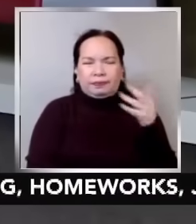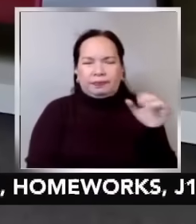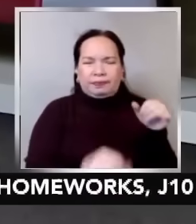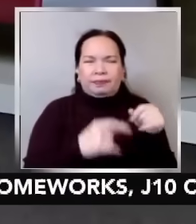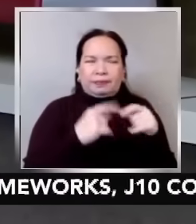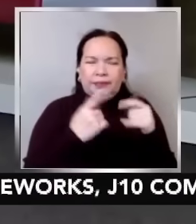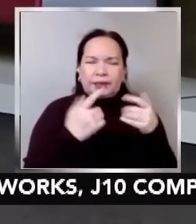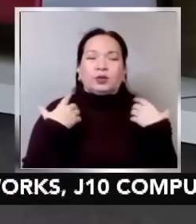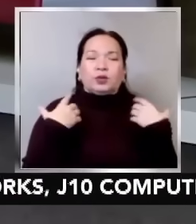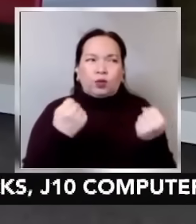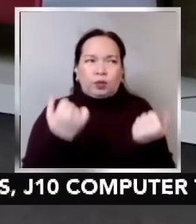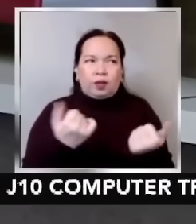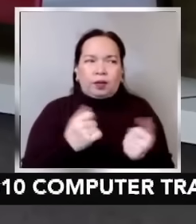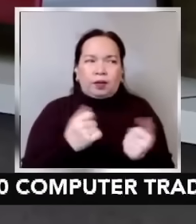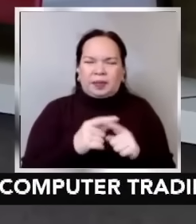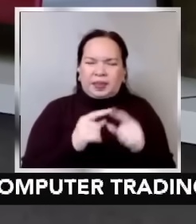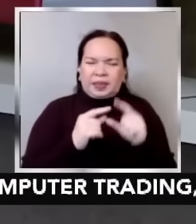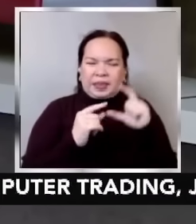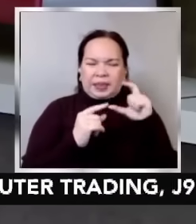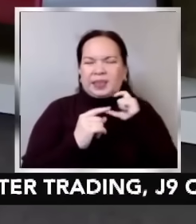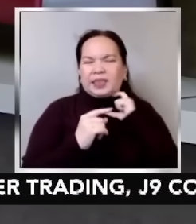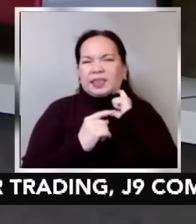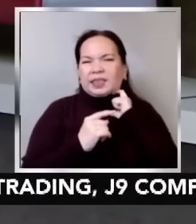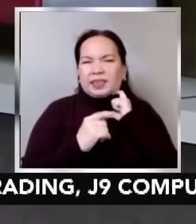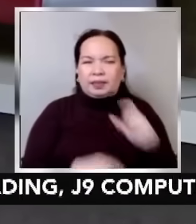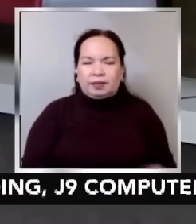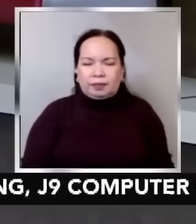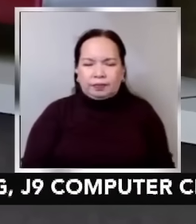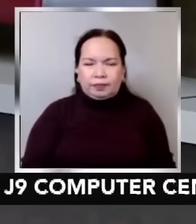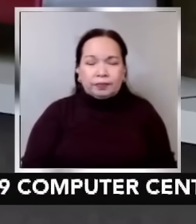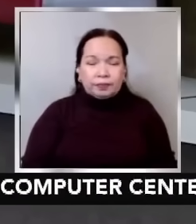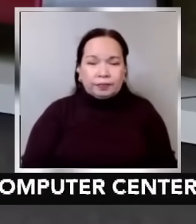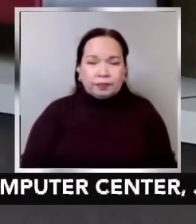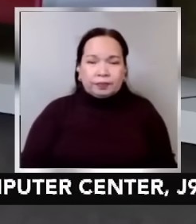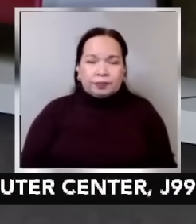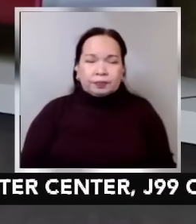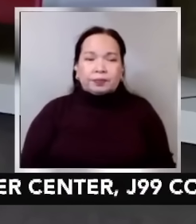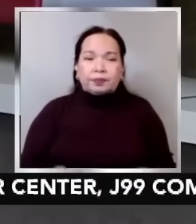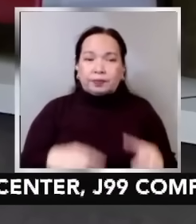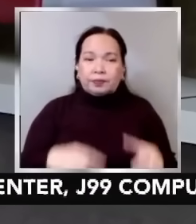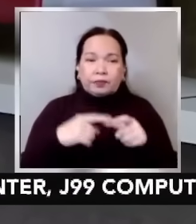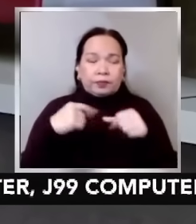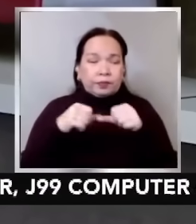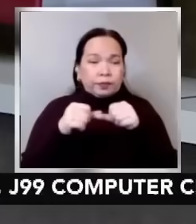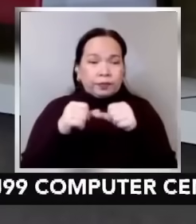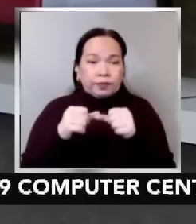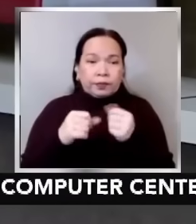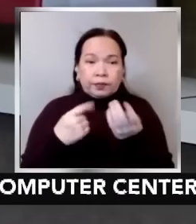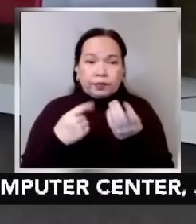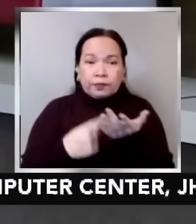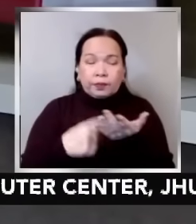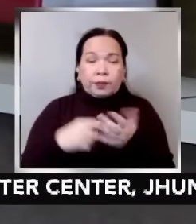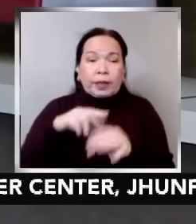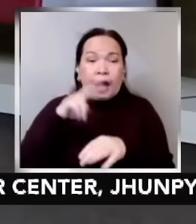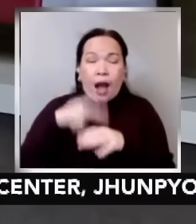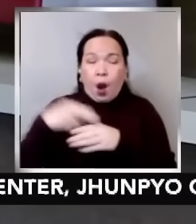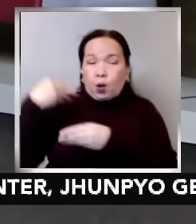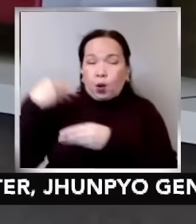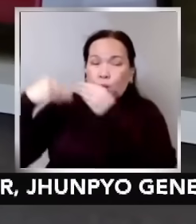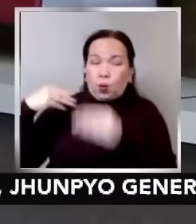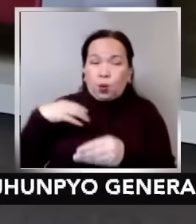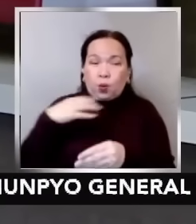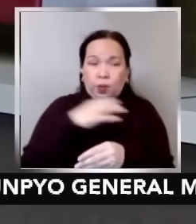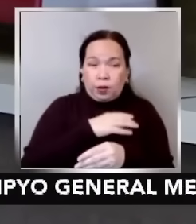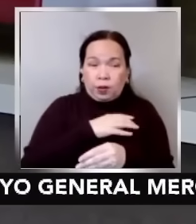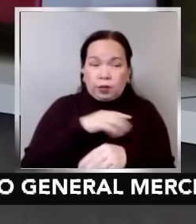Lusot na sa plenary debate sa pondo ng Commission on Elections, Office of the Ombudsman at National Historical Commission of the Philippines. Pero bago yan,